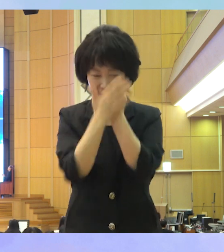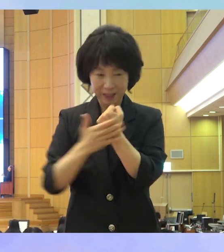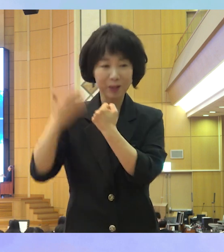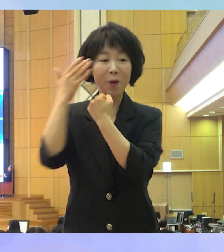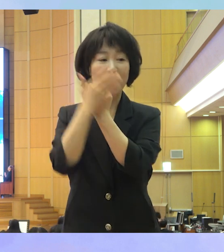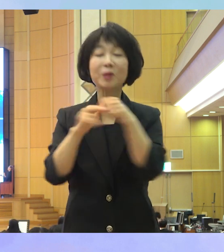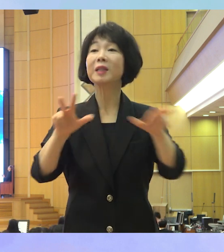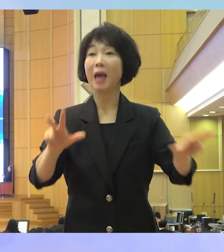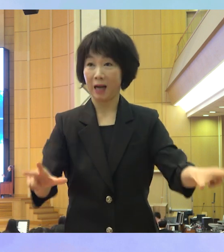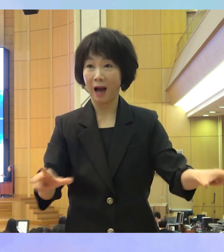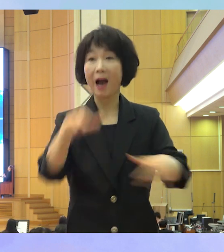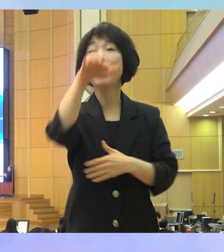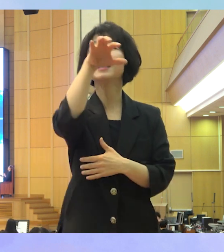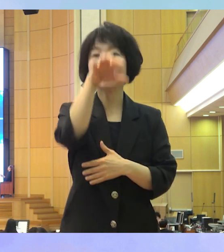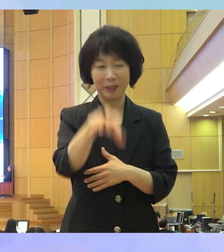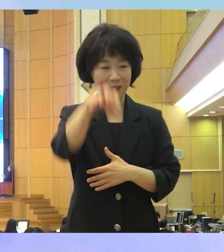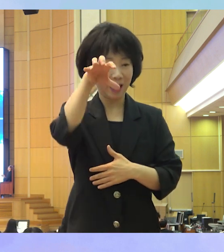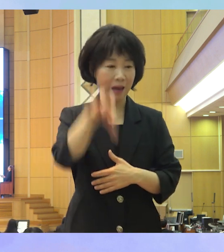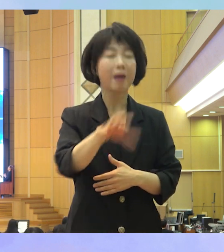은혜가 이곳에